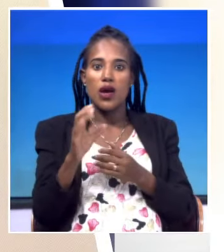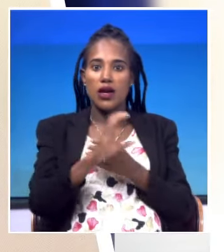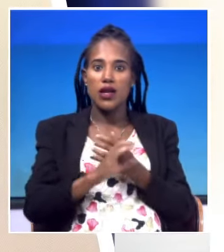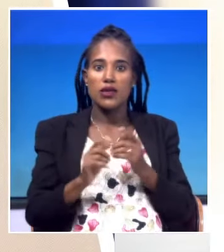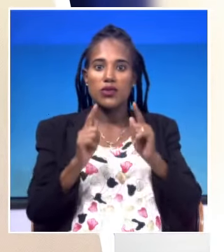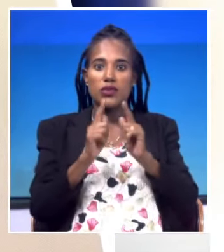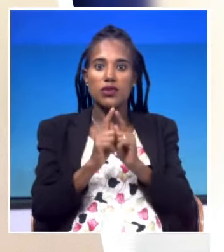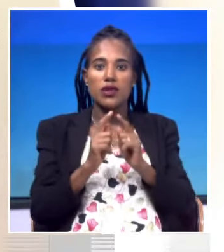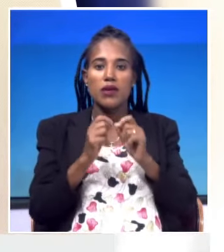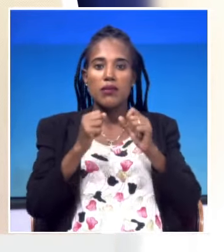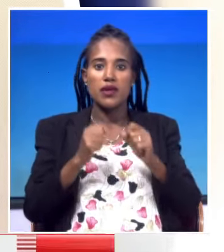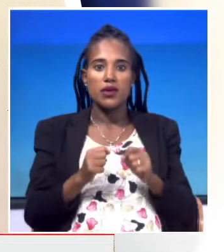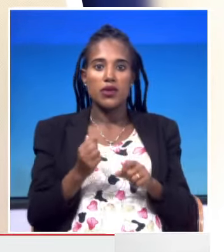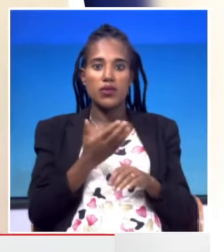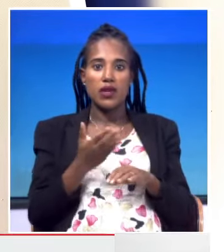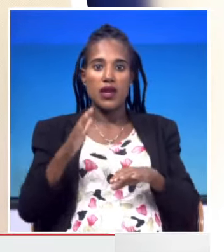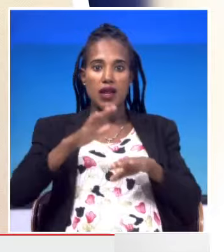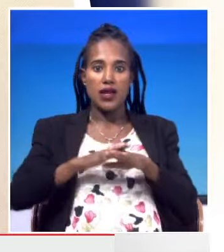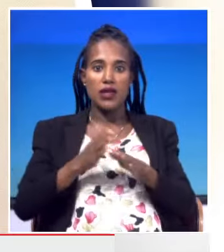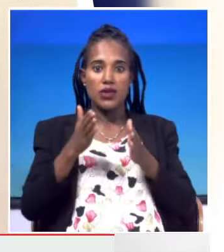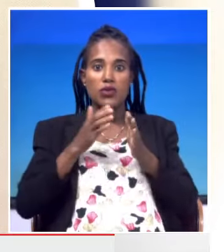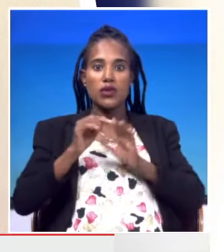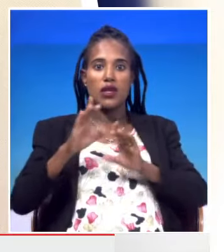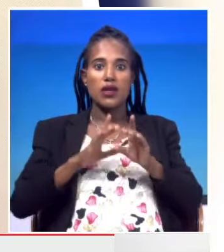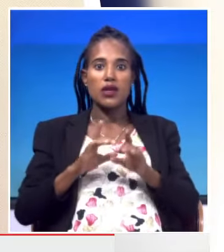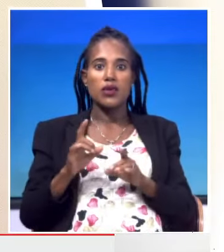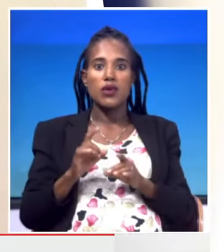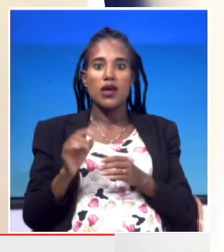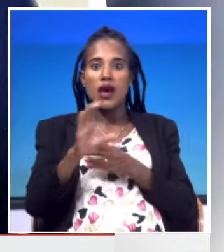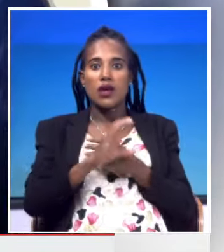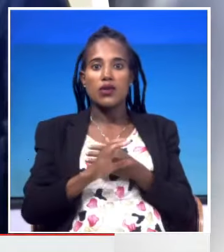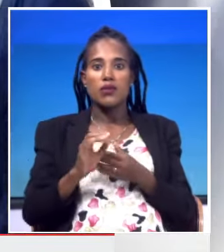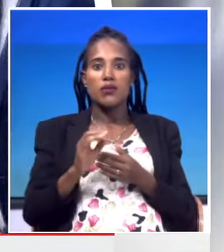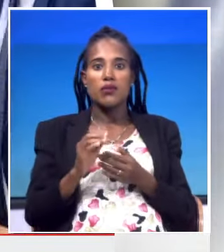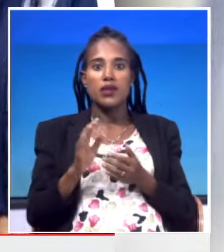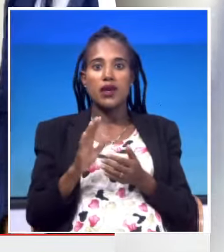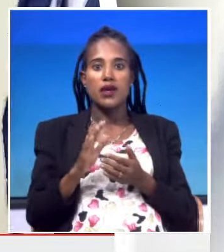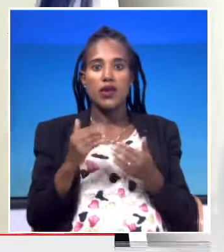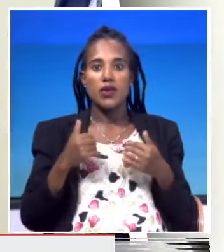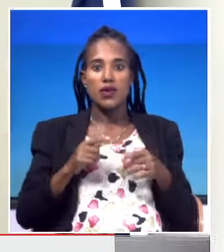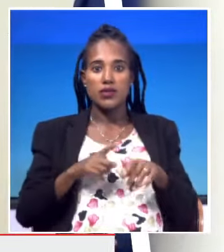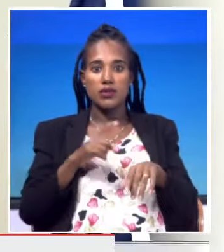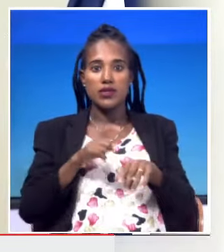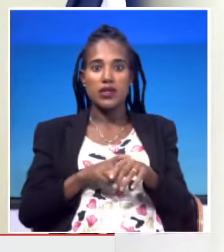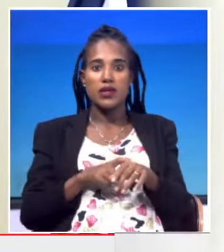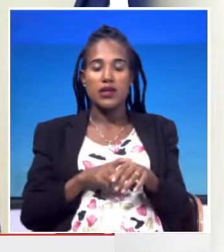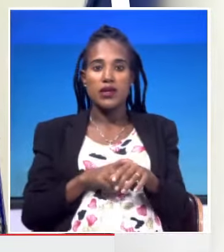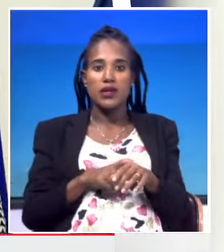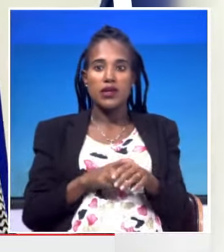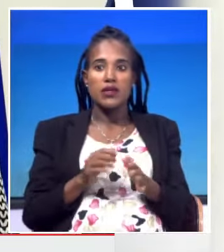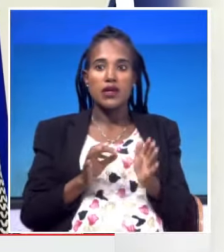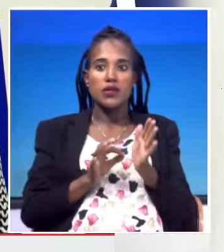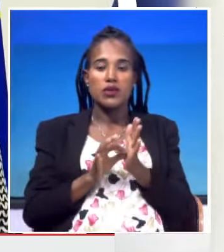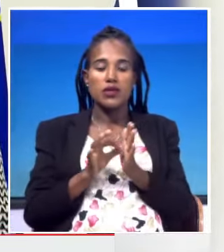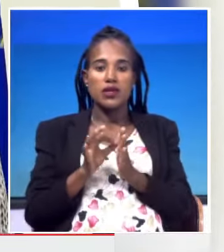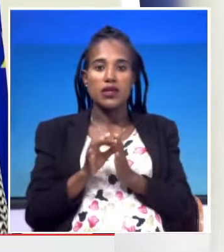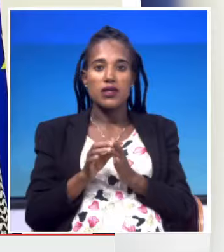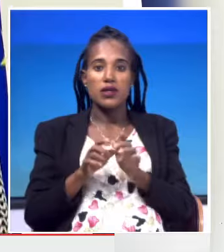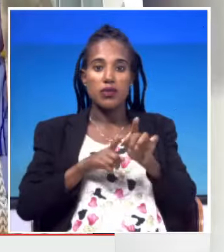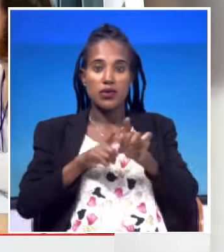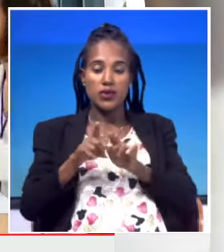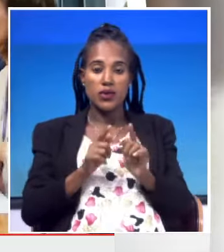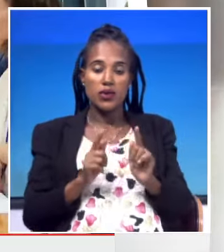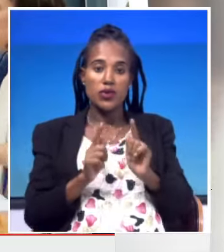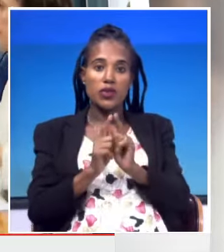ሀገራት ግንኙነት በሚያጠናክር ጉዳይ ላይ ትኩረት ያደረገ ነው። በሁለቱ ሀገራት መካከል ያለውን ረጅም ዘመናት ያስቆጠረ